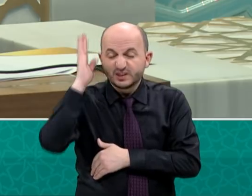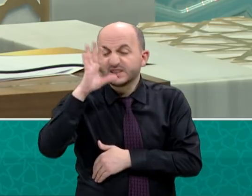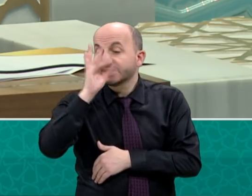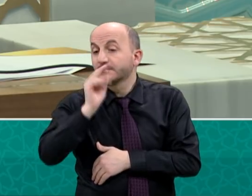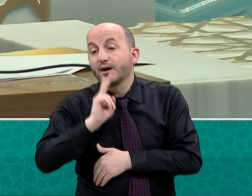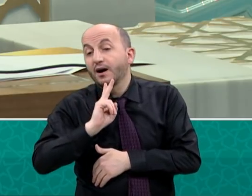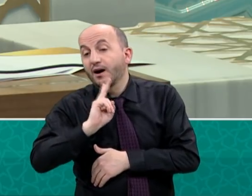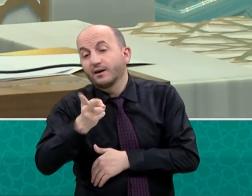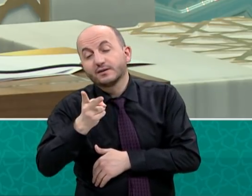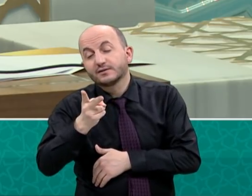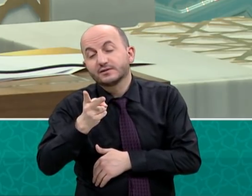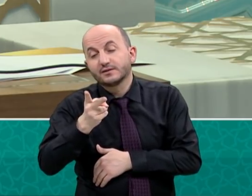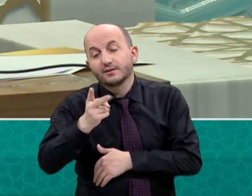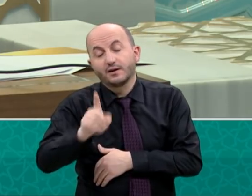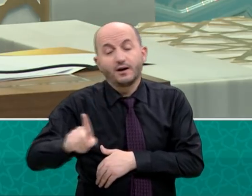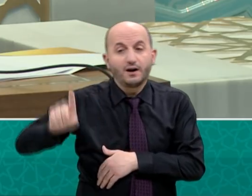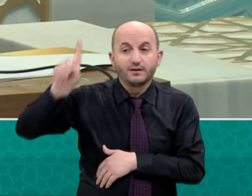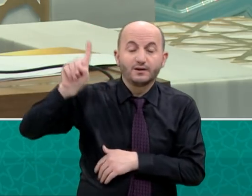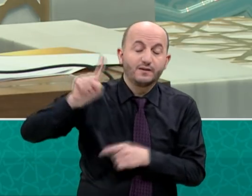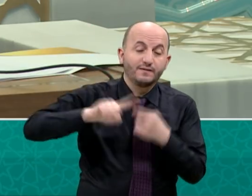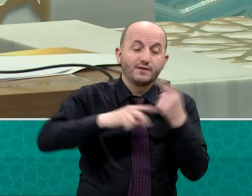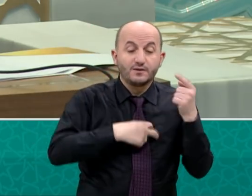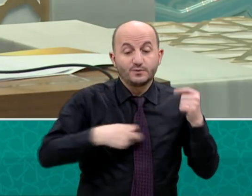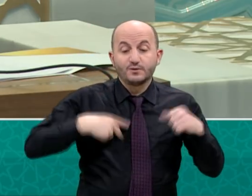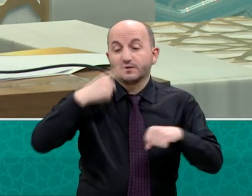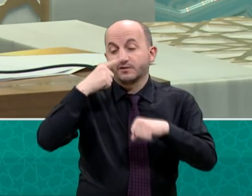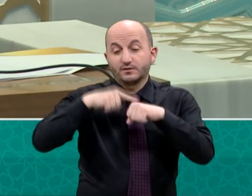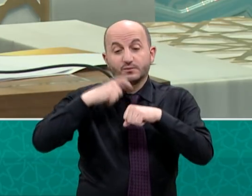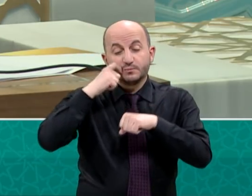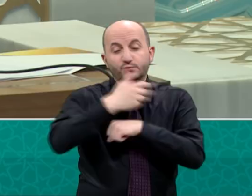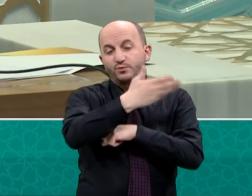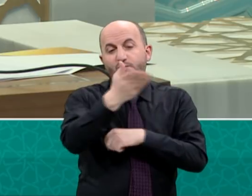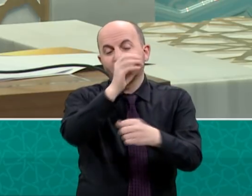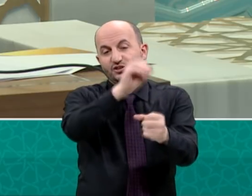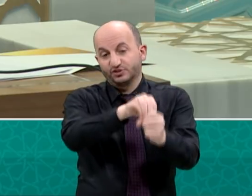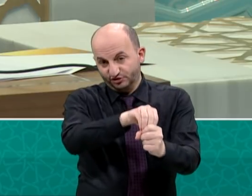bu? Allah ve Resulüne inanan müminler için.